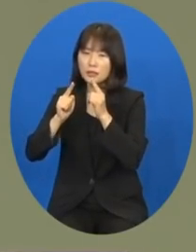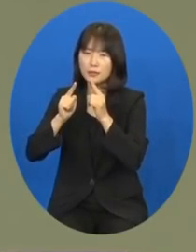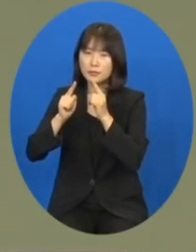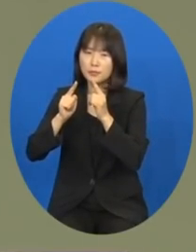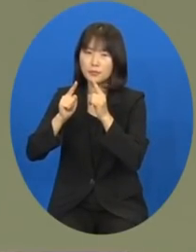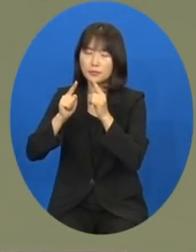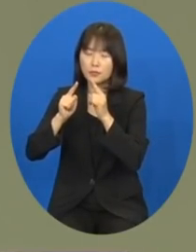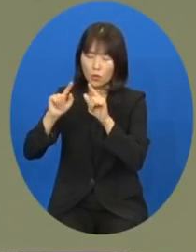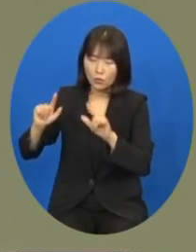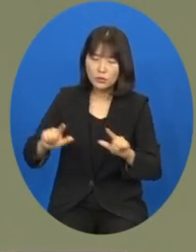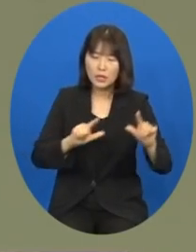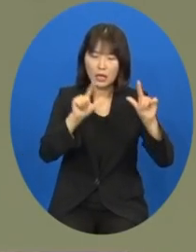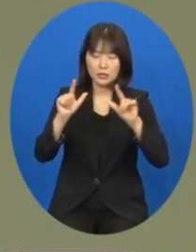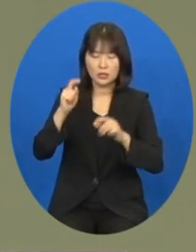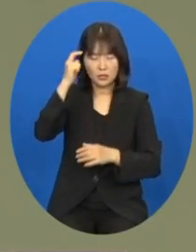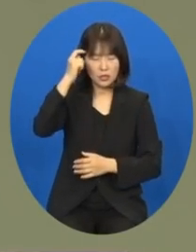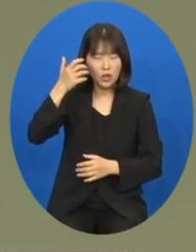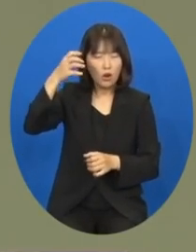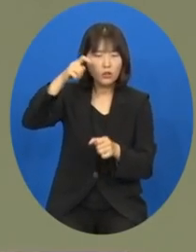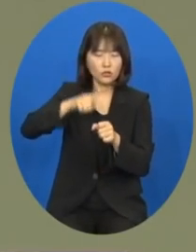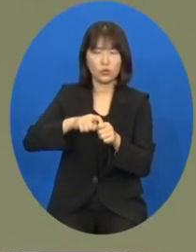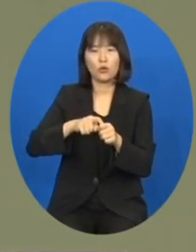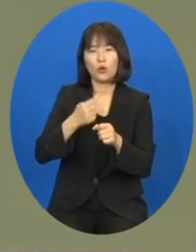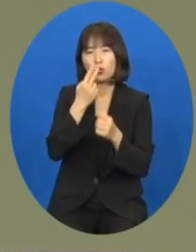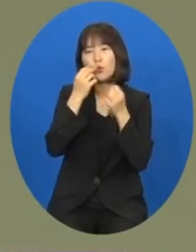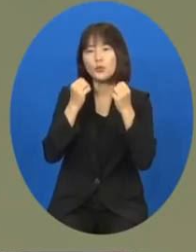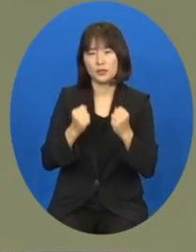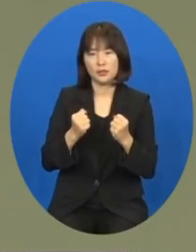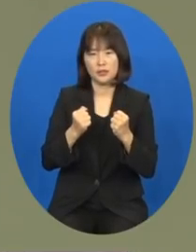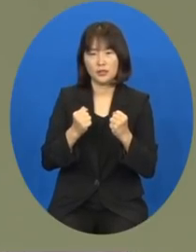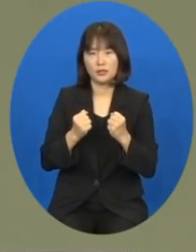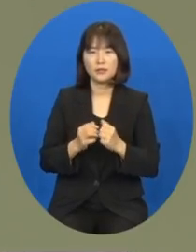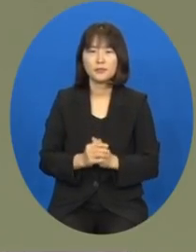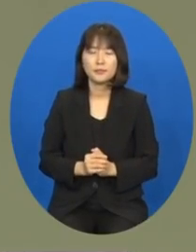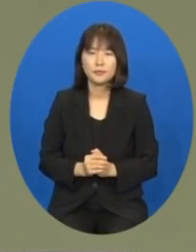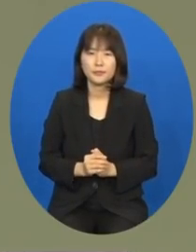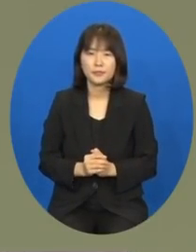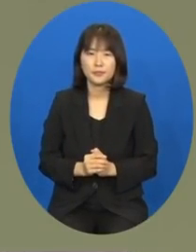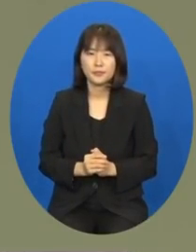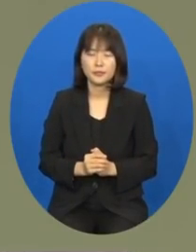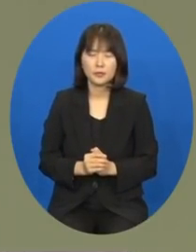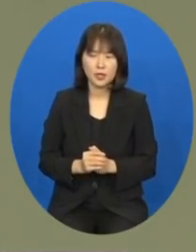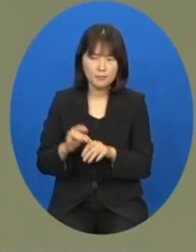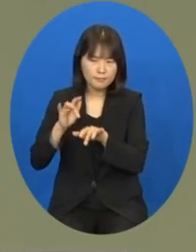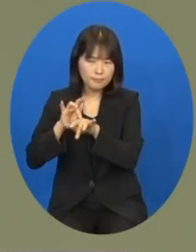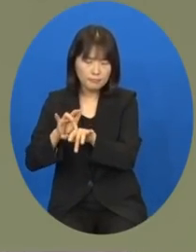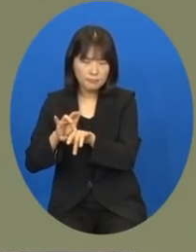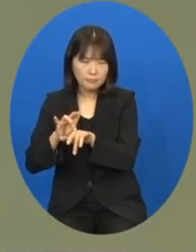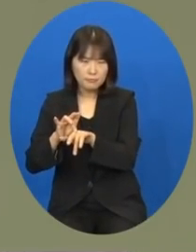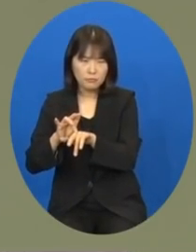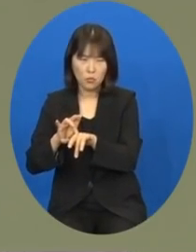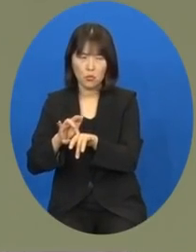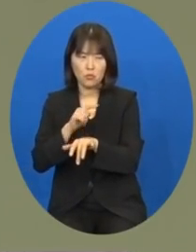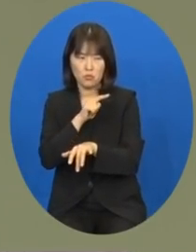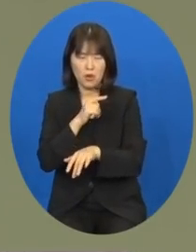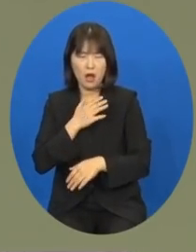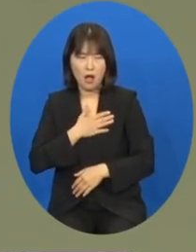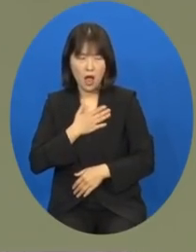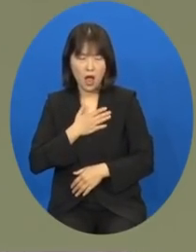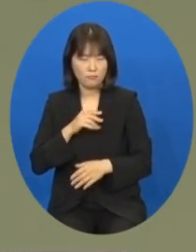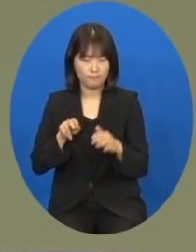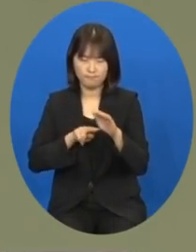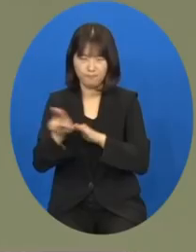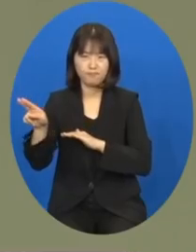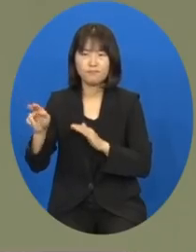사는 영적인 존재라는 거죠 이 그걸로 하니까 이 마귀가 5 찾 알고 있네요 도망침